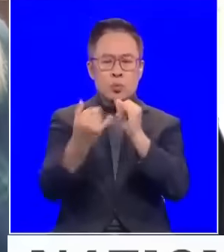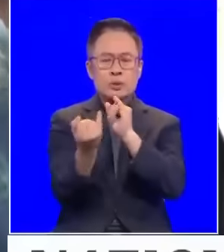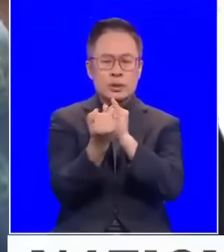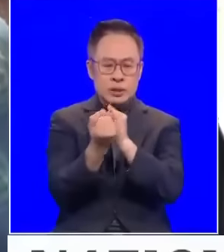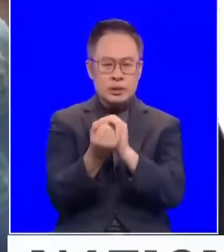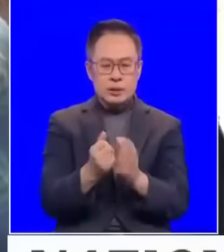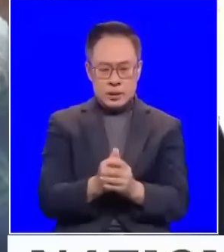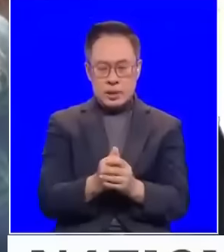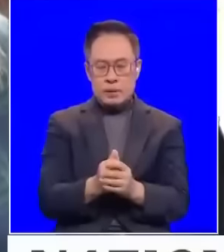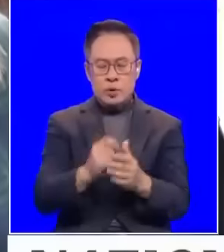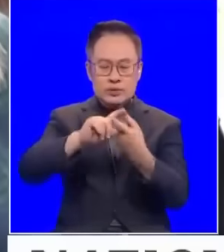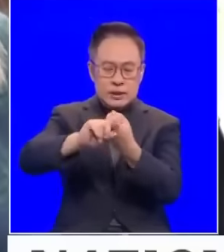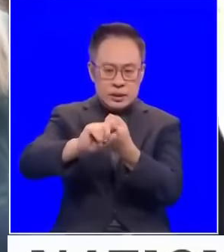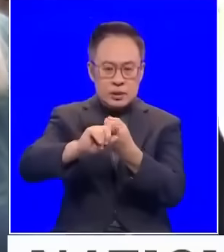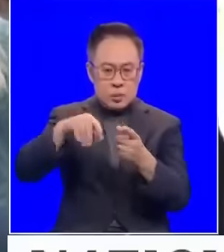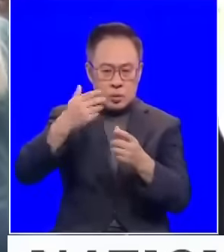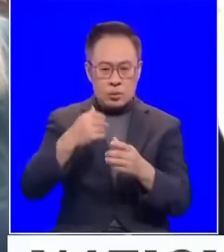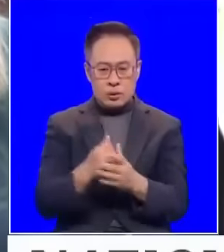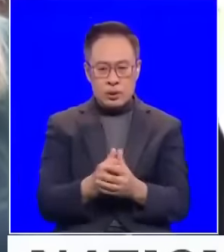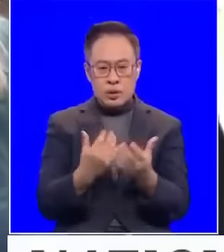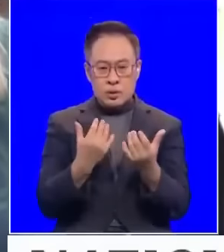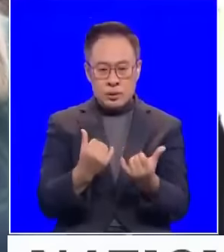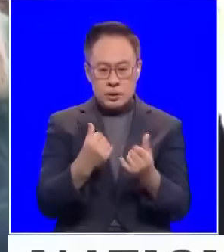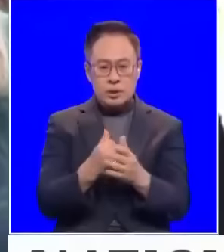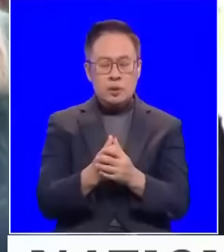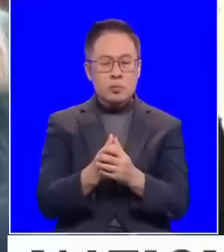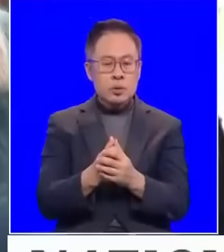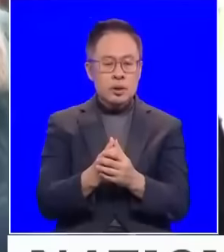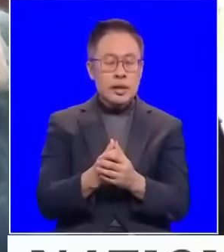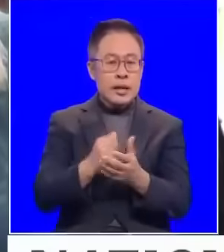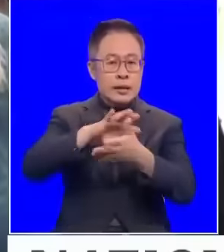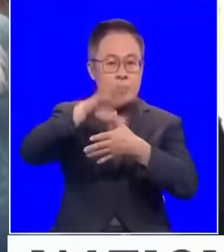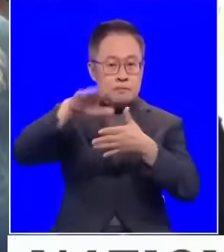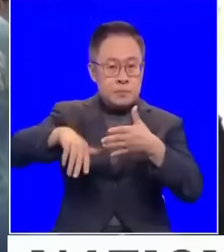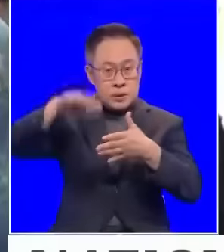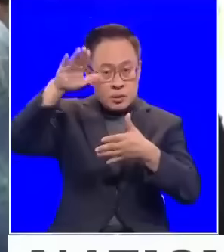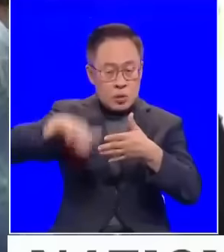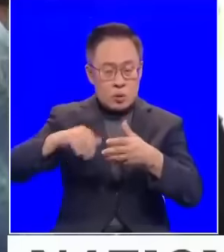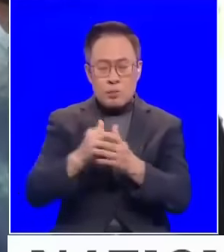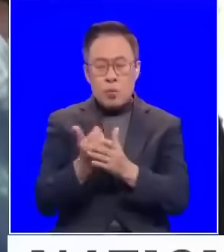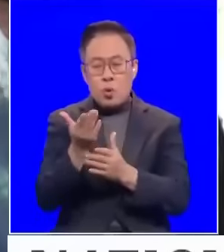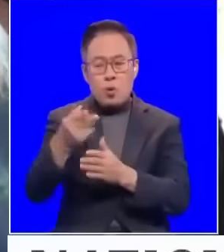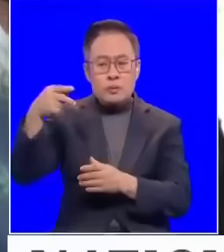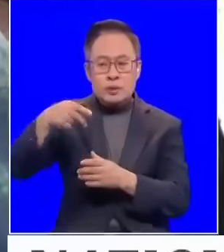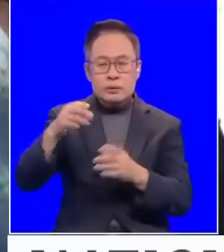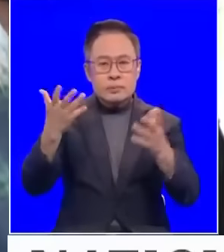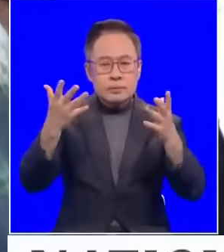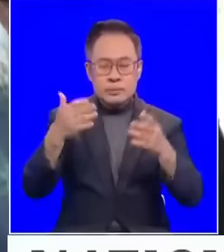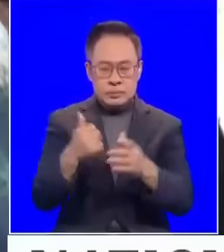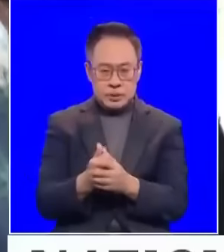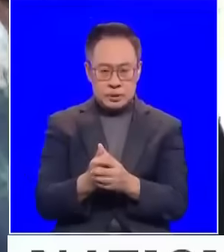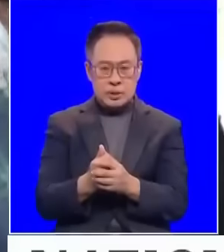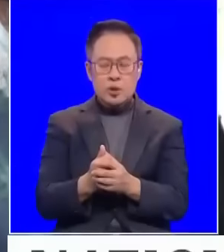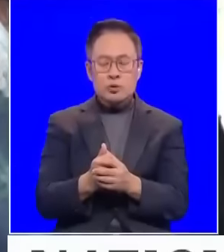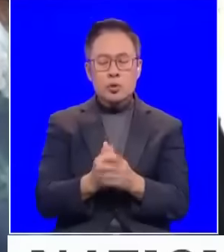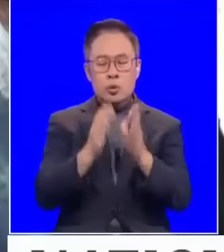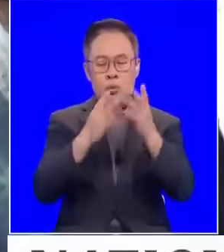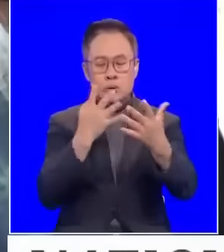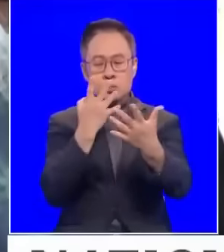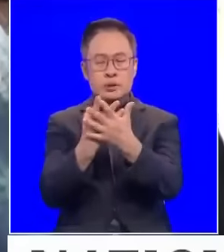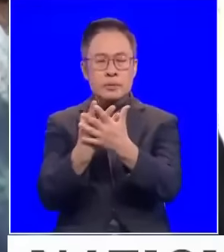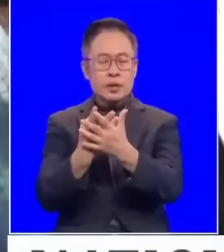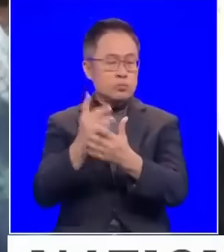าญาติญาติหรือว่าบรรดาผู้ต้องขังนะครับก็ไม่ได้มีการร้องขออะไรเป็นพิเศษและสามารถปรับตัวได้ดีขึ้นนะครับไม่ว่